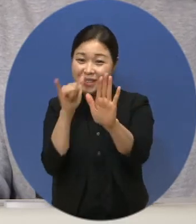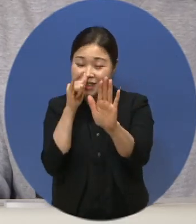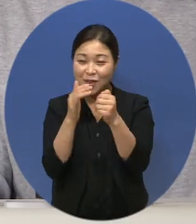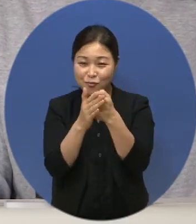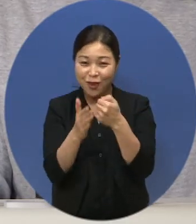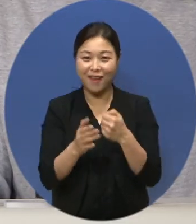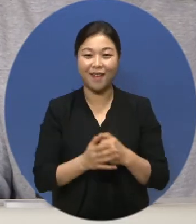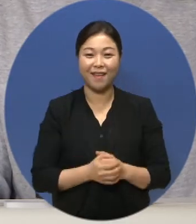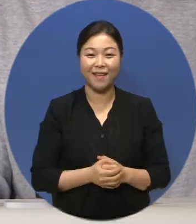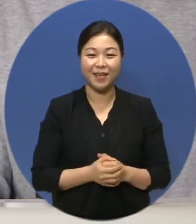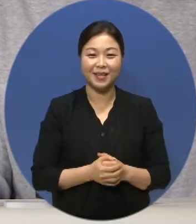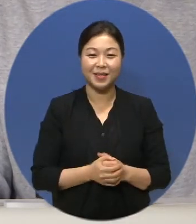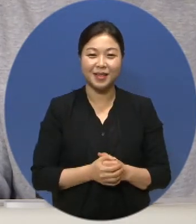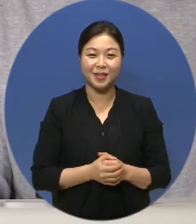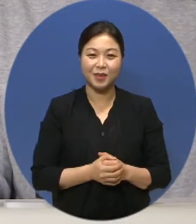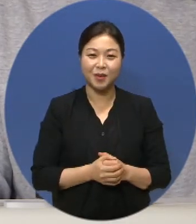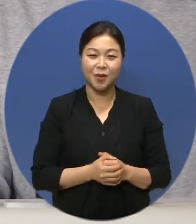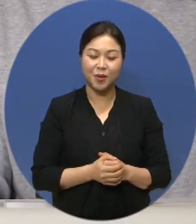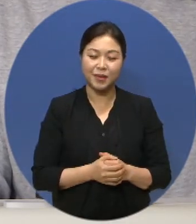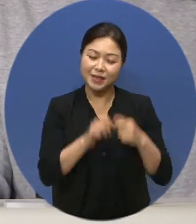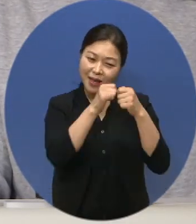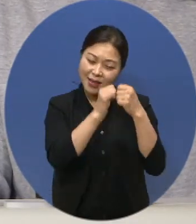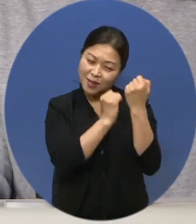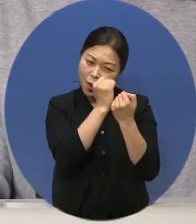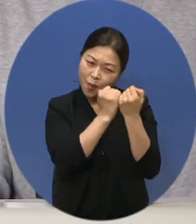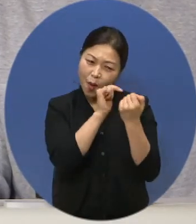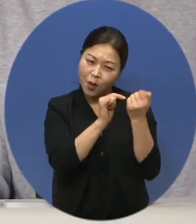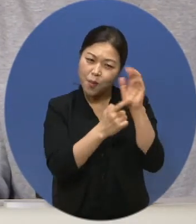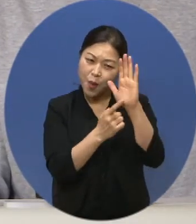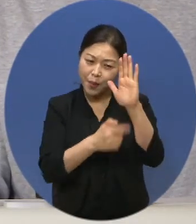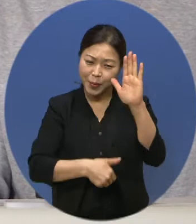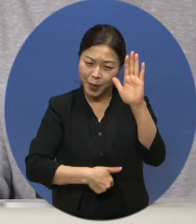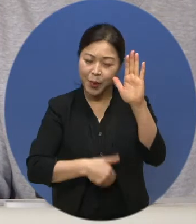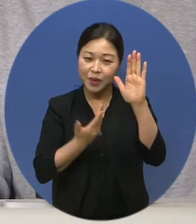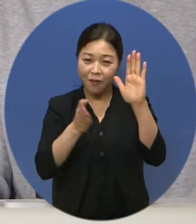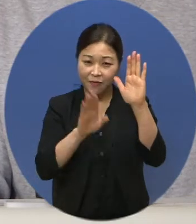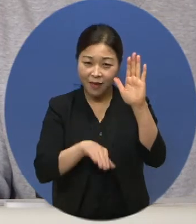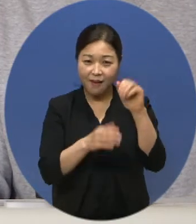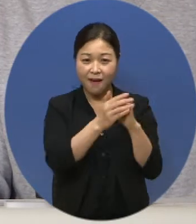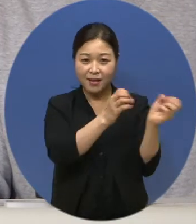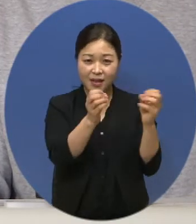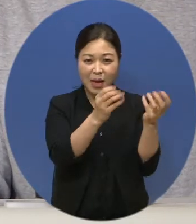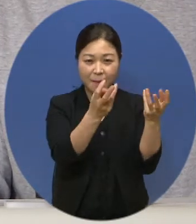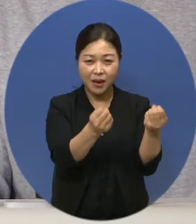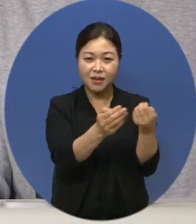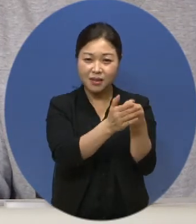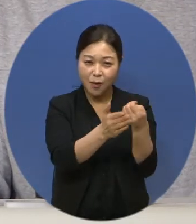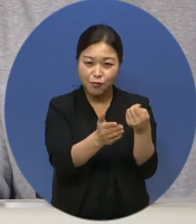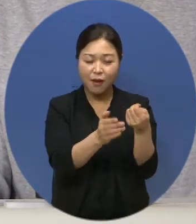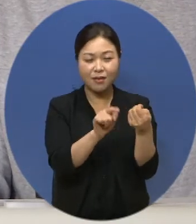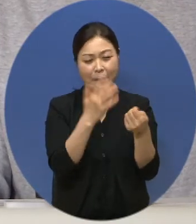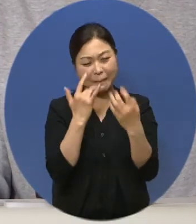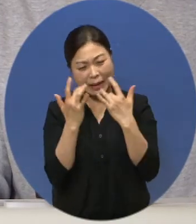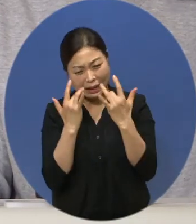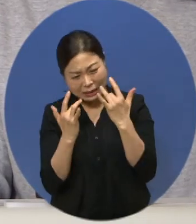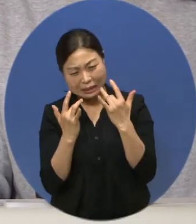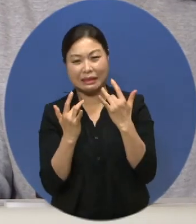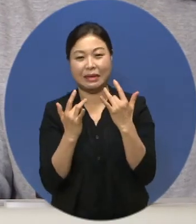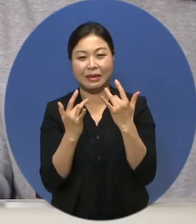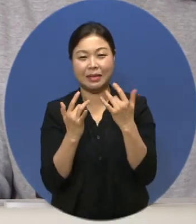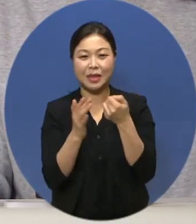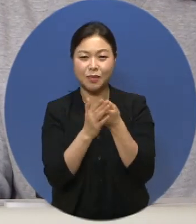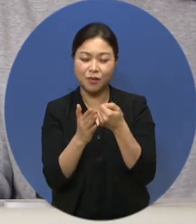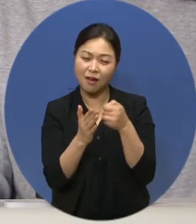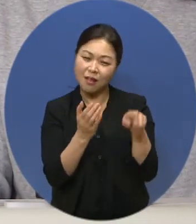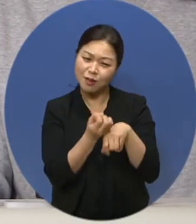저는 묘사가 조금 더 필요한 부분이 있는데 뭔가 대사들이 많아서 그런 것들이 못 들어가서